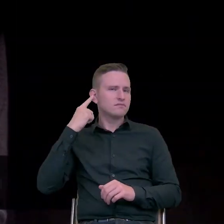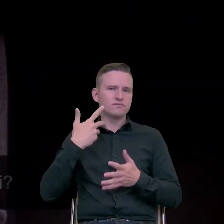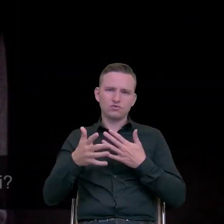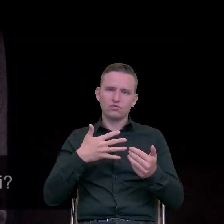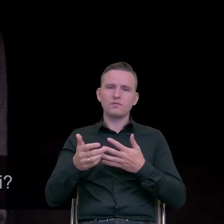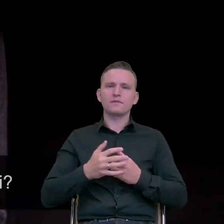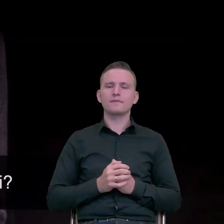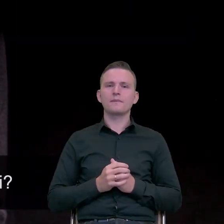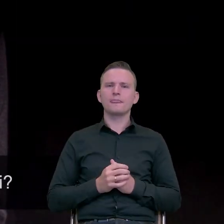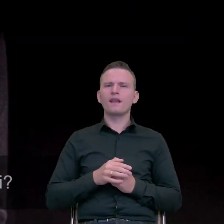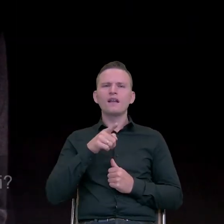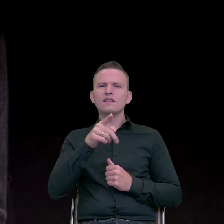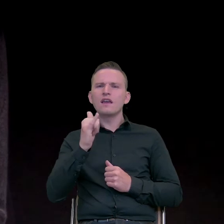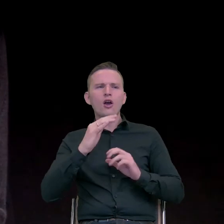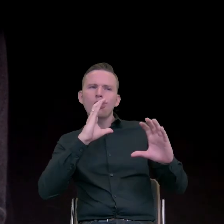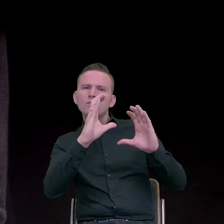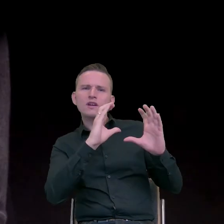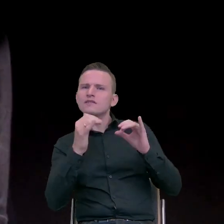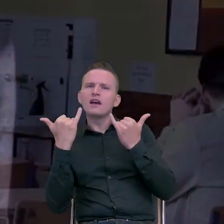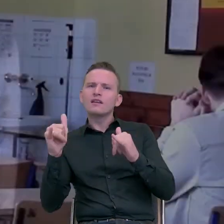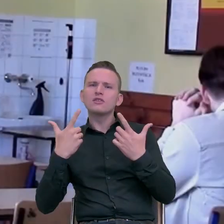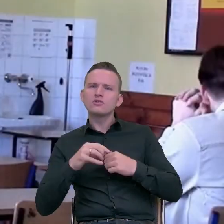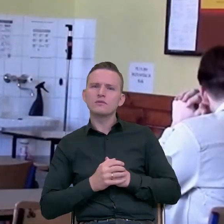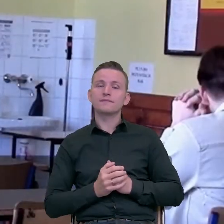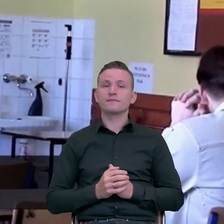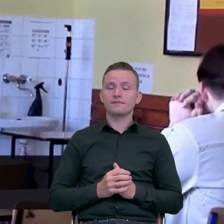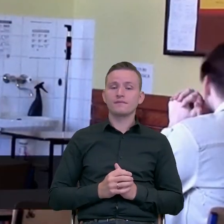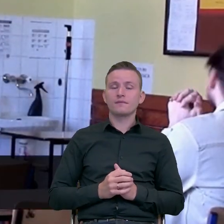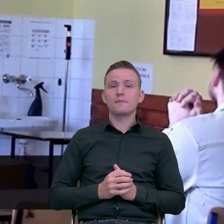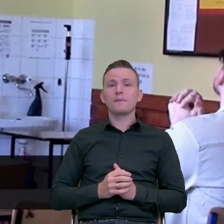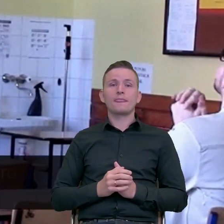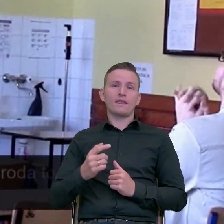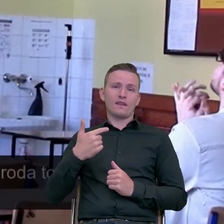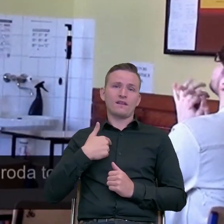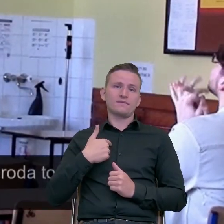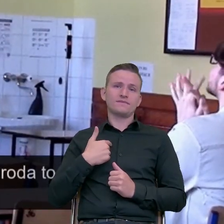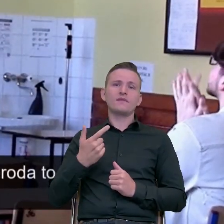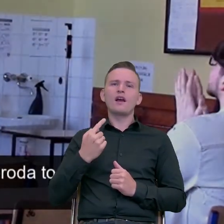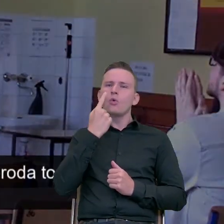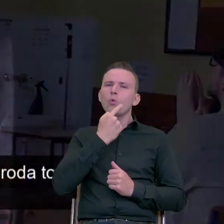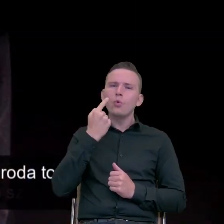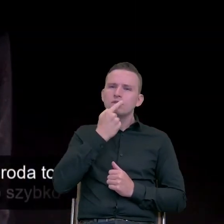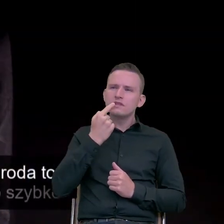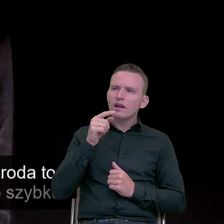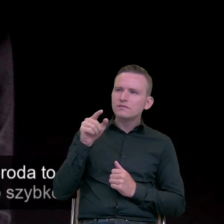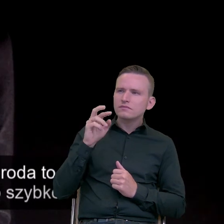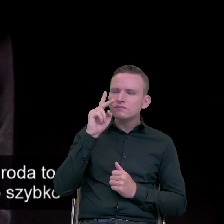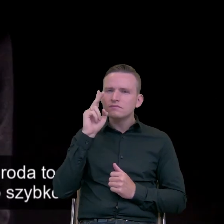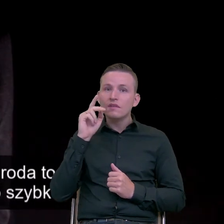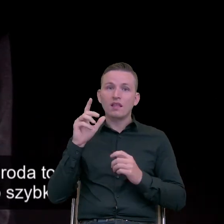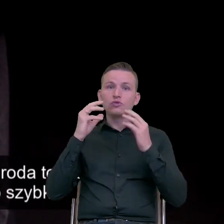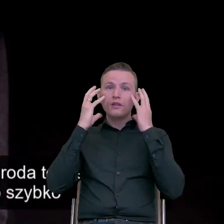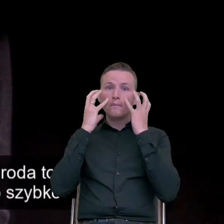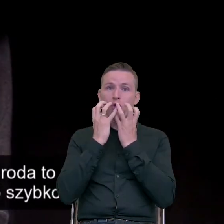jaki sposób komunikujesz się z innymi? To jest najczęściej się tam w ruchu bark. Na przykład gdy jest broda, to też nie do końca